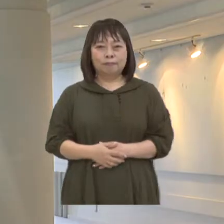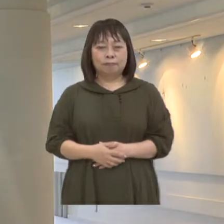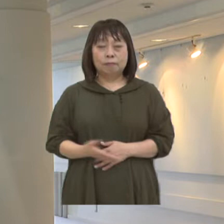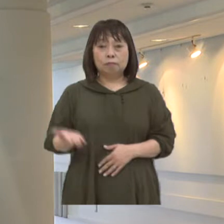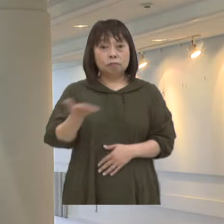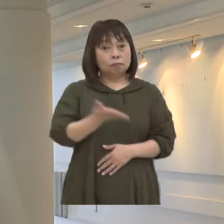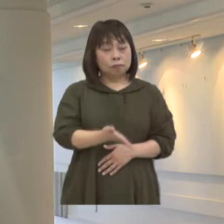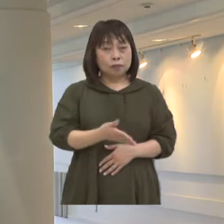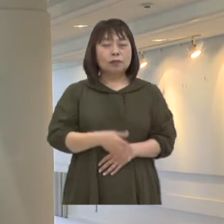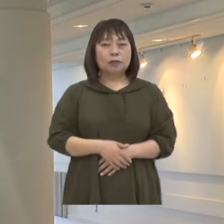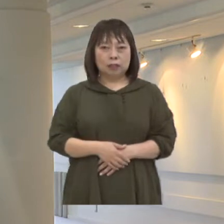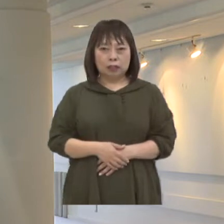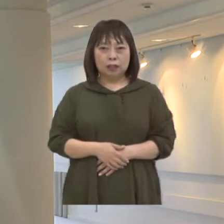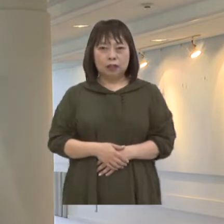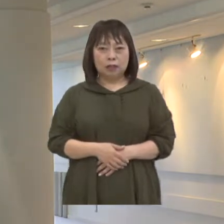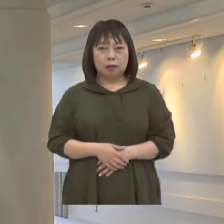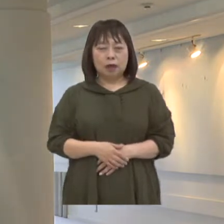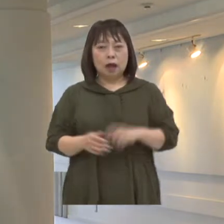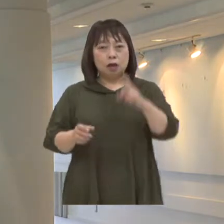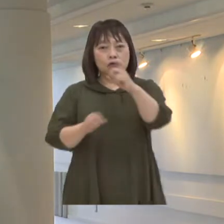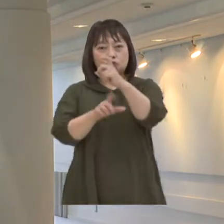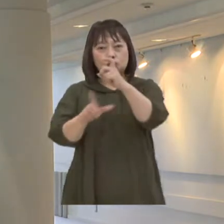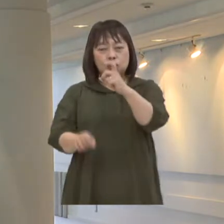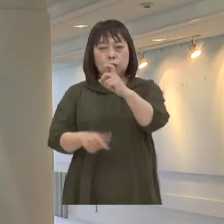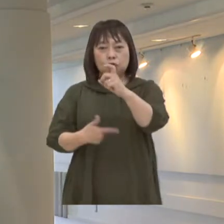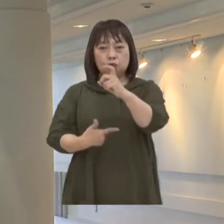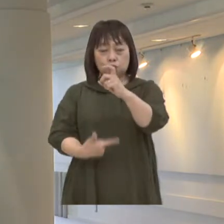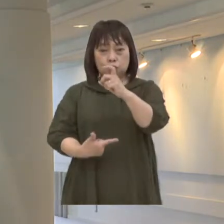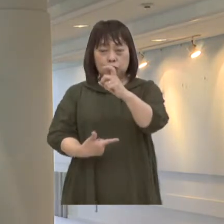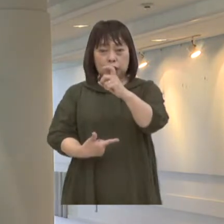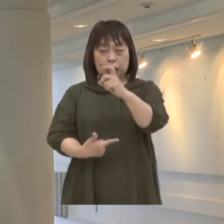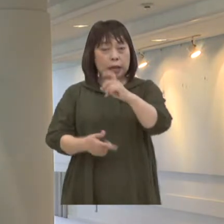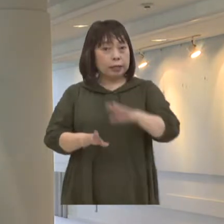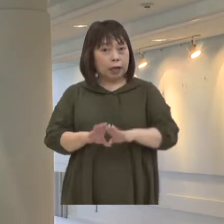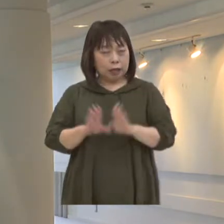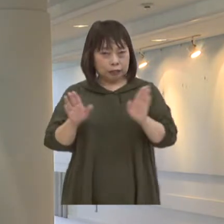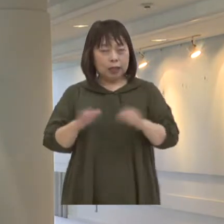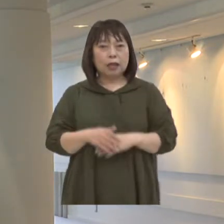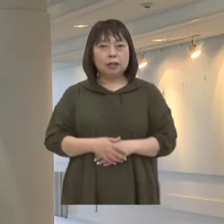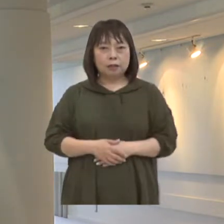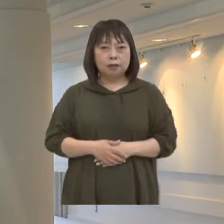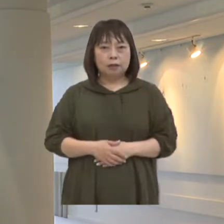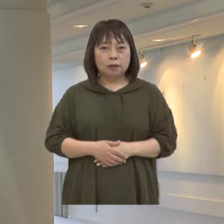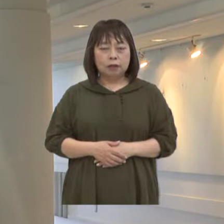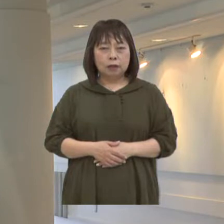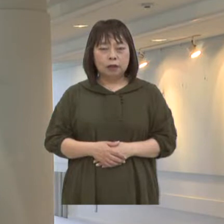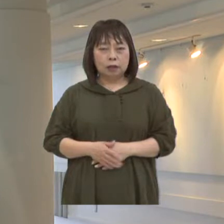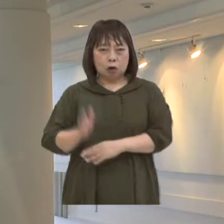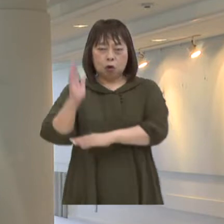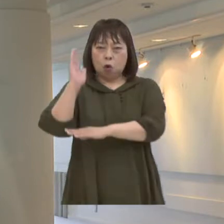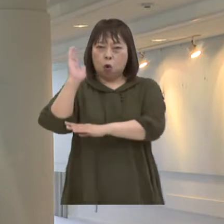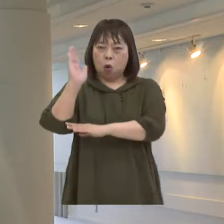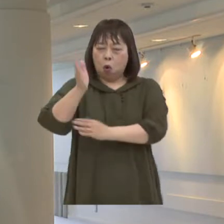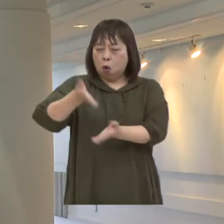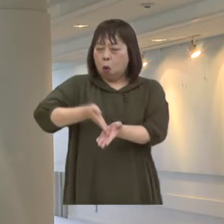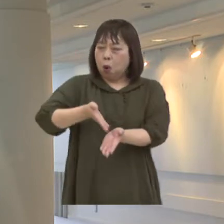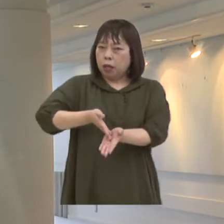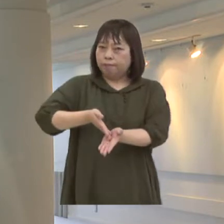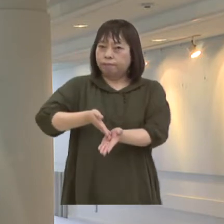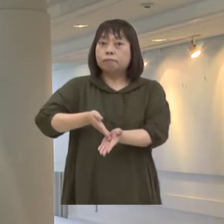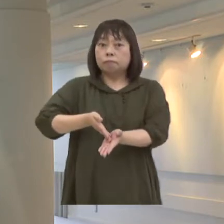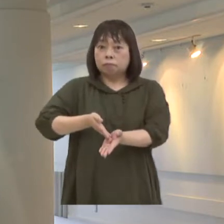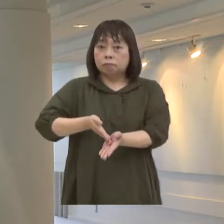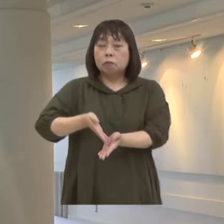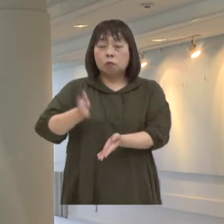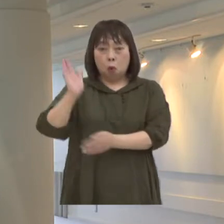次に紹介するのは10月6日木曜日に開催される講談です。講談は